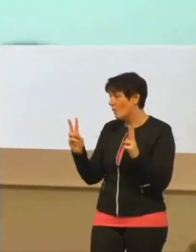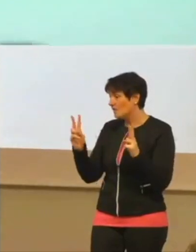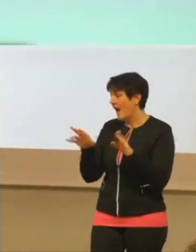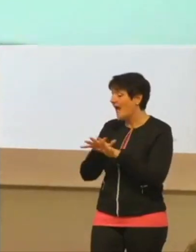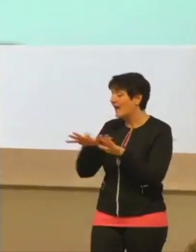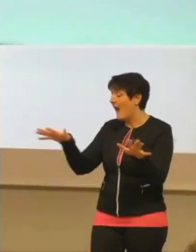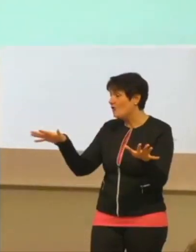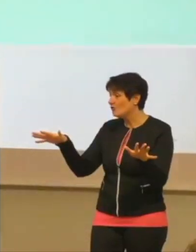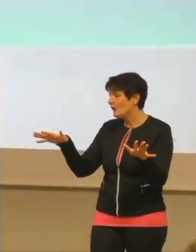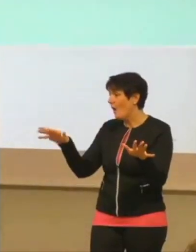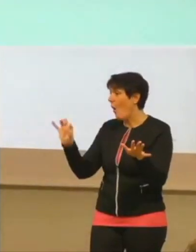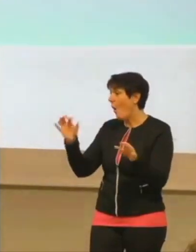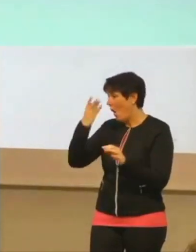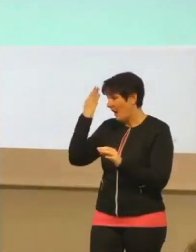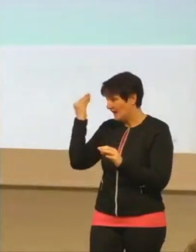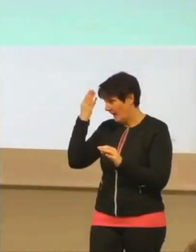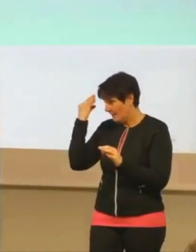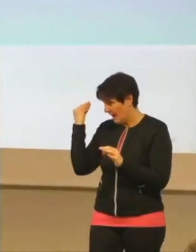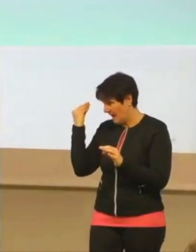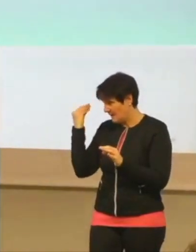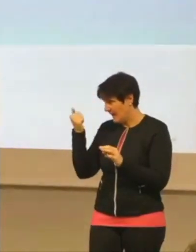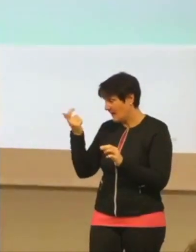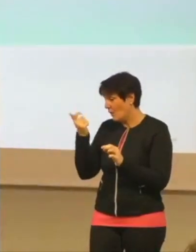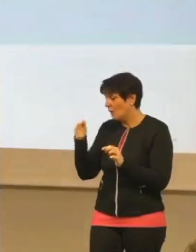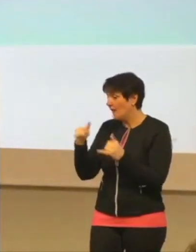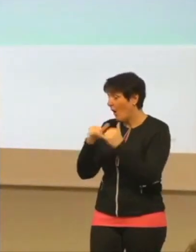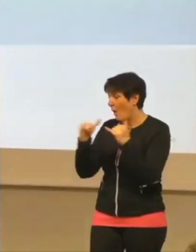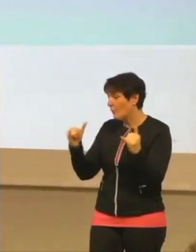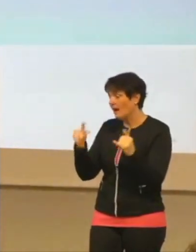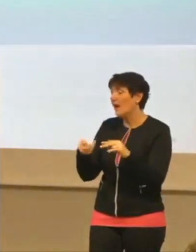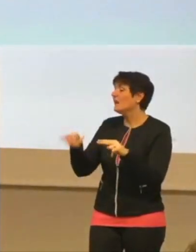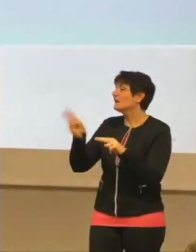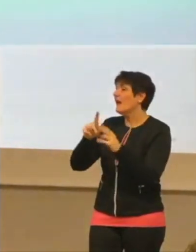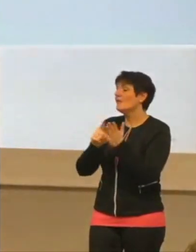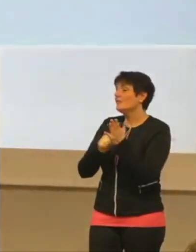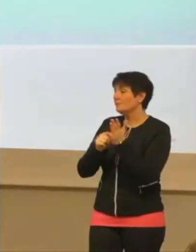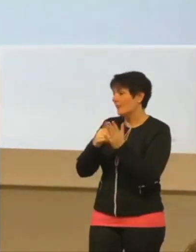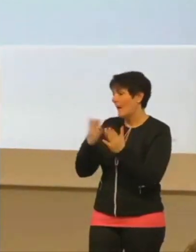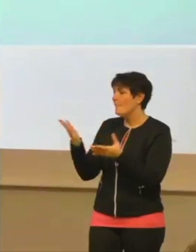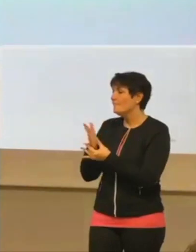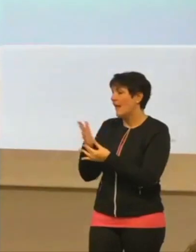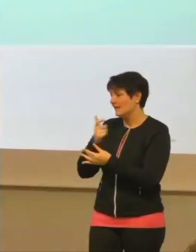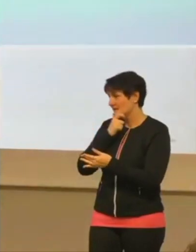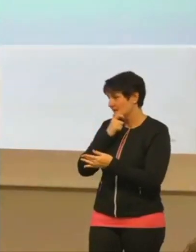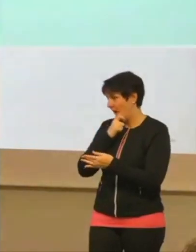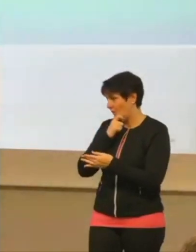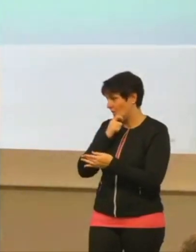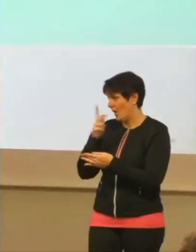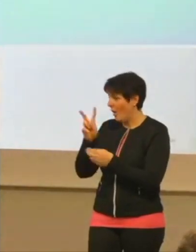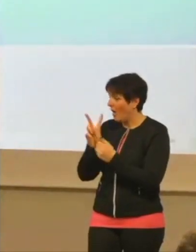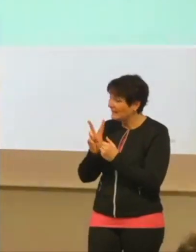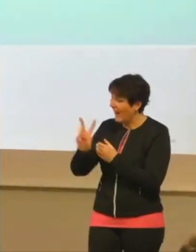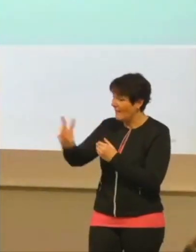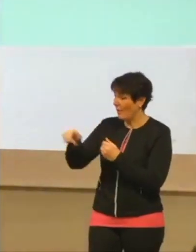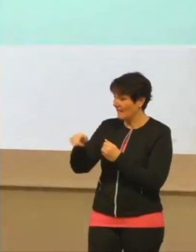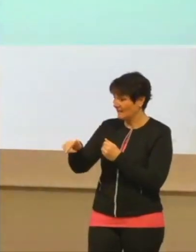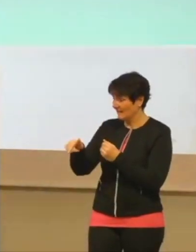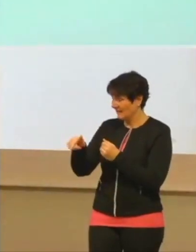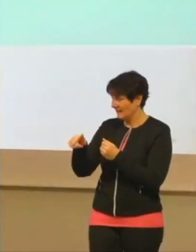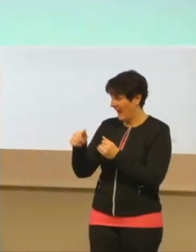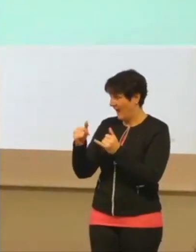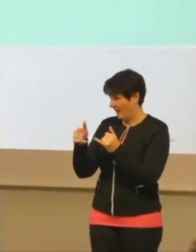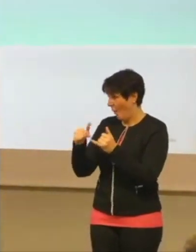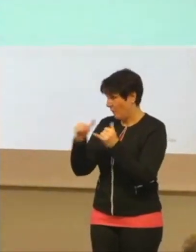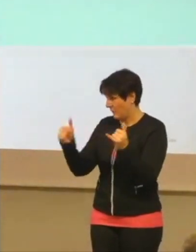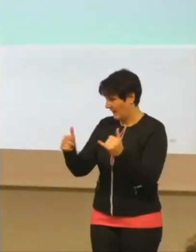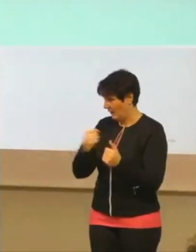razširjeno znanje o demenci, ki je v eni izmed svojih oblik najbolj pogosta med starostniki. Ob napredovanju bolezni se njeni znaki